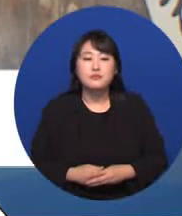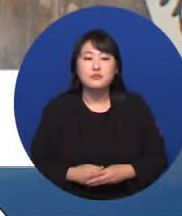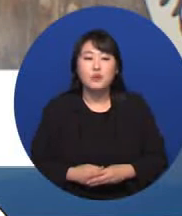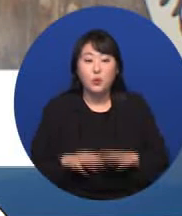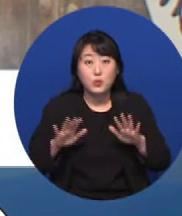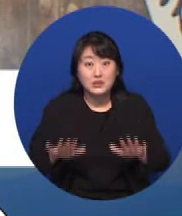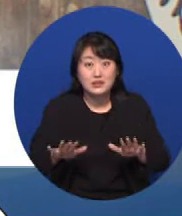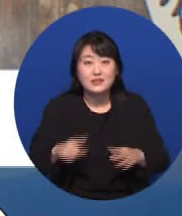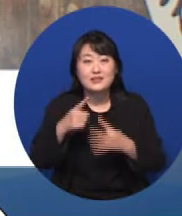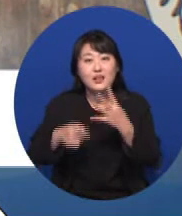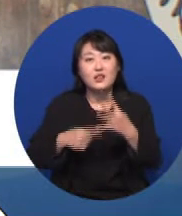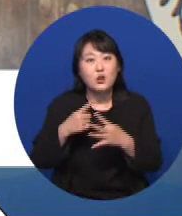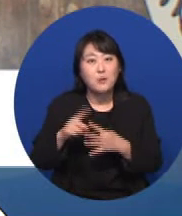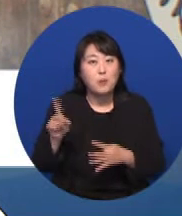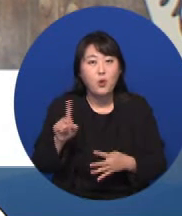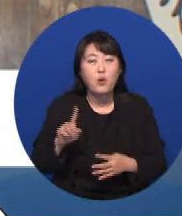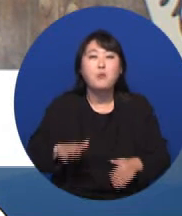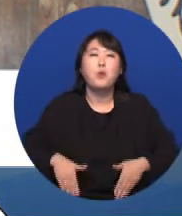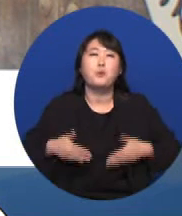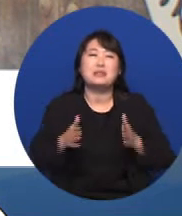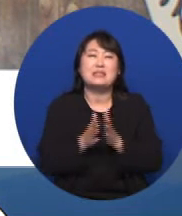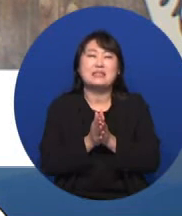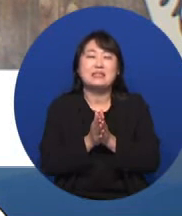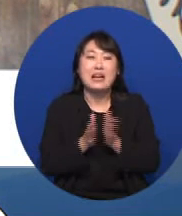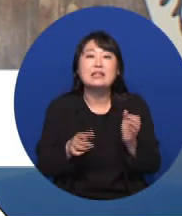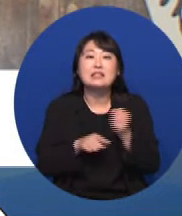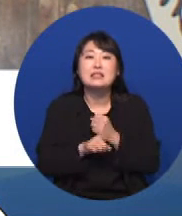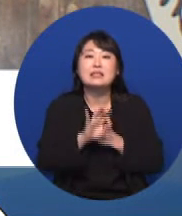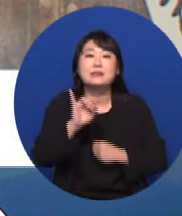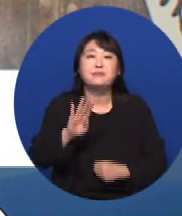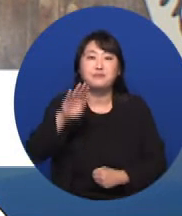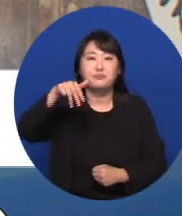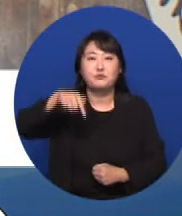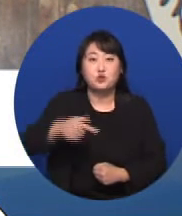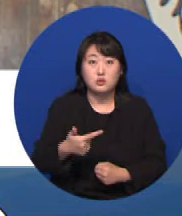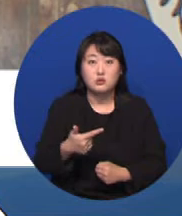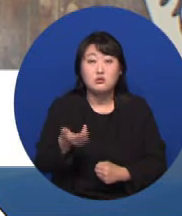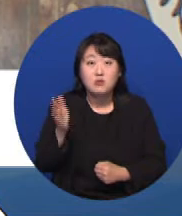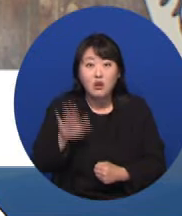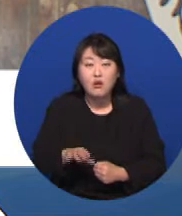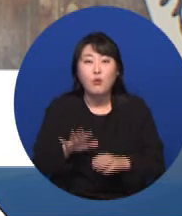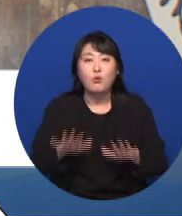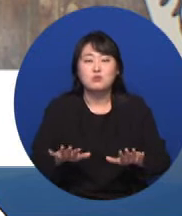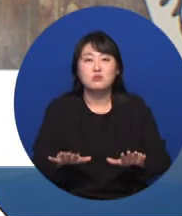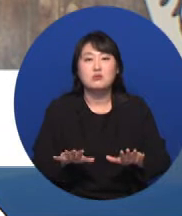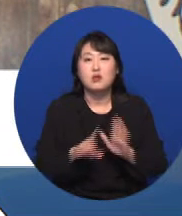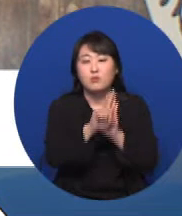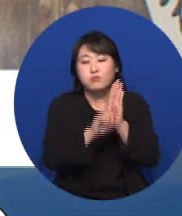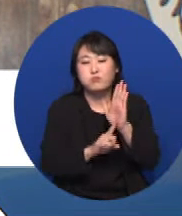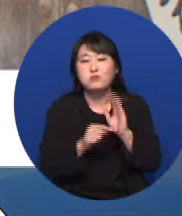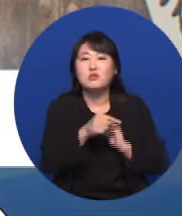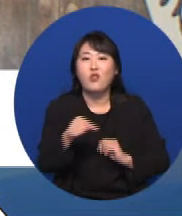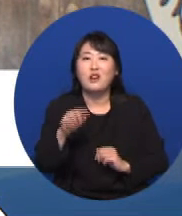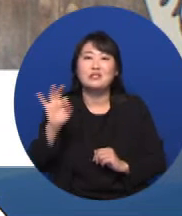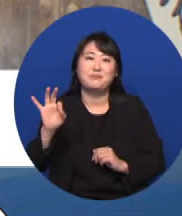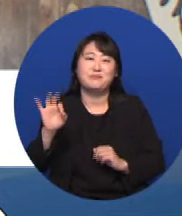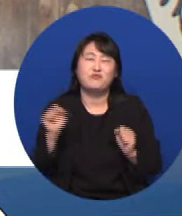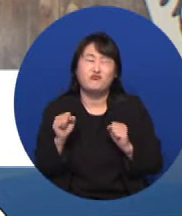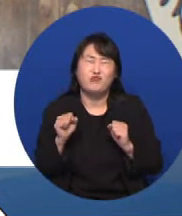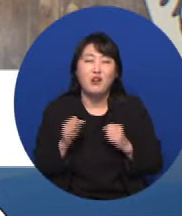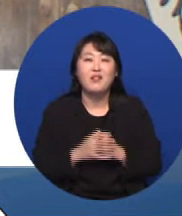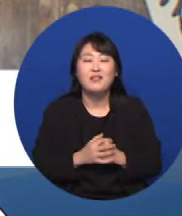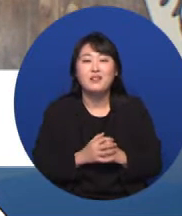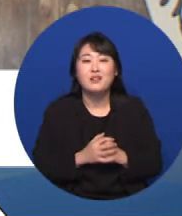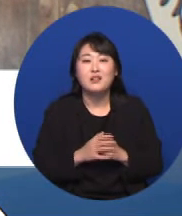오늘은 절개 산 봄이 시작된다는 입춘이 어찌 마녀가 10도 안팎의 강추위가 이어졌습니다 최 이어